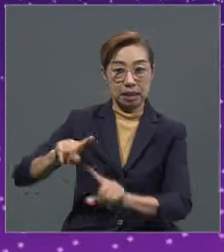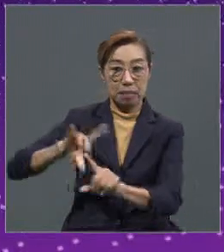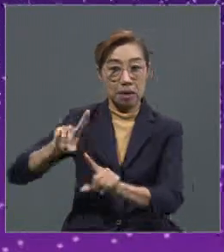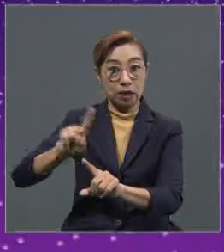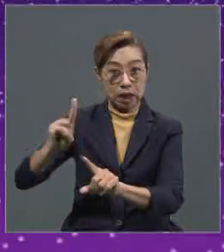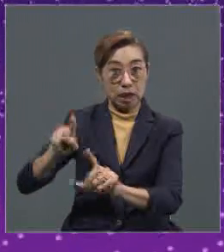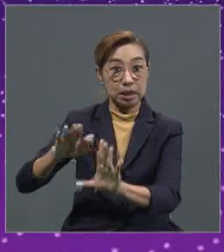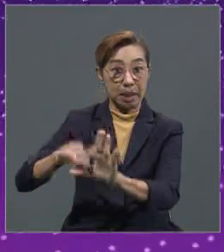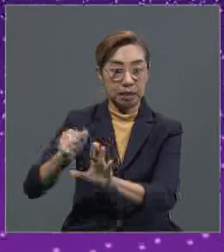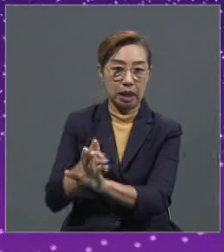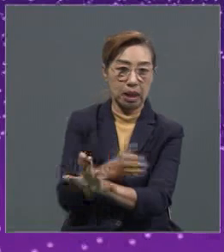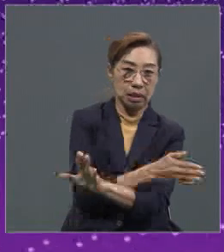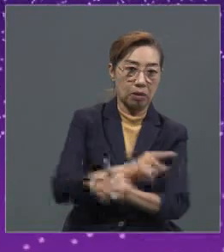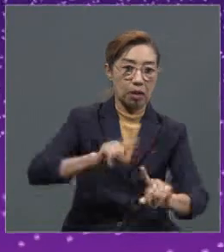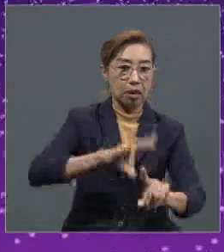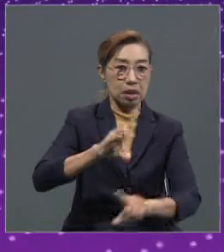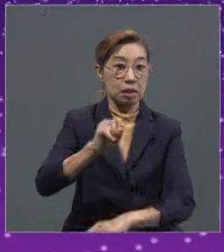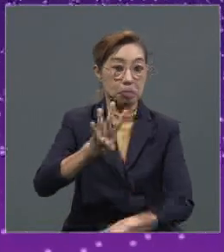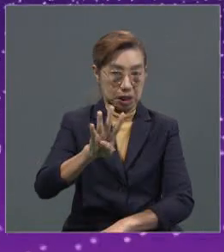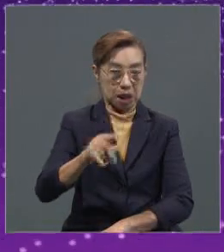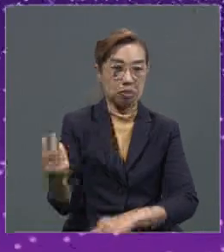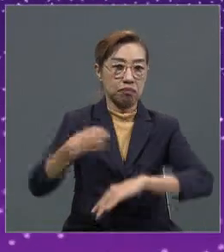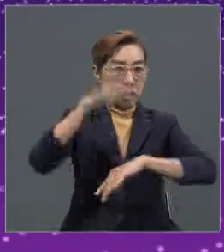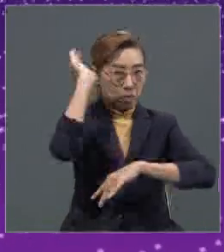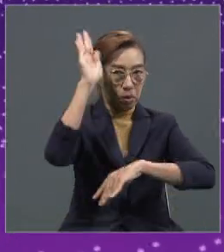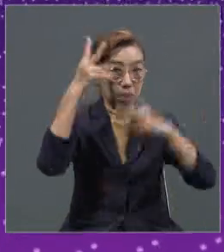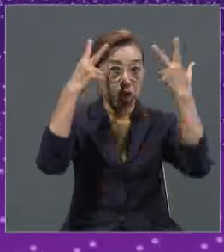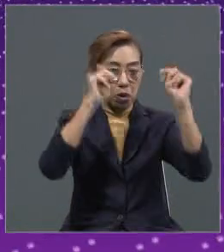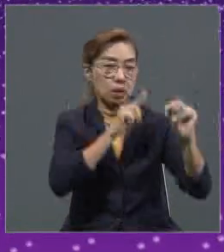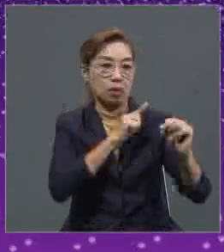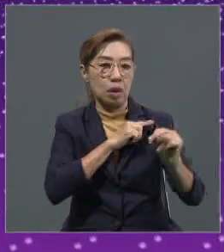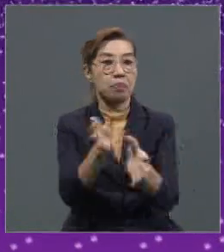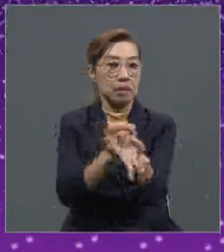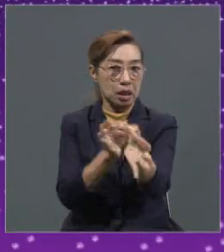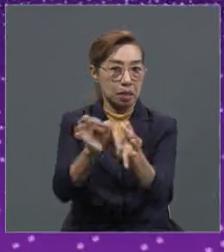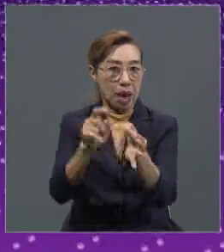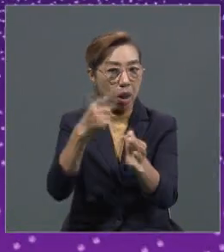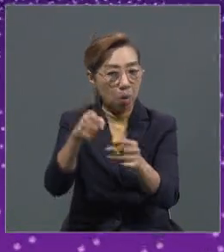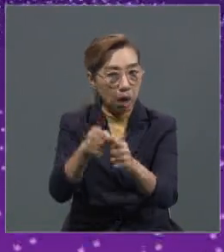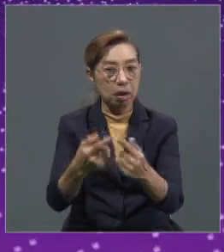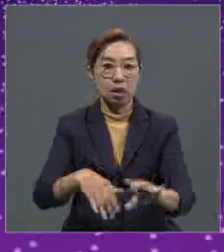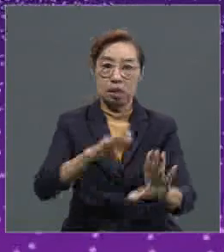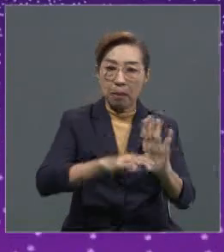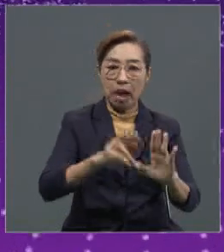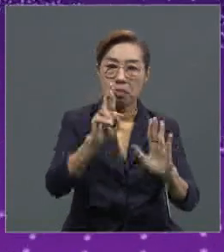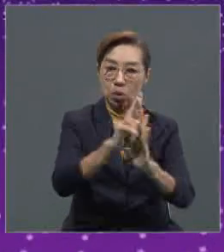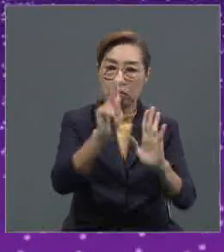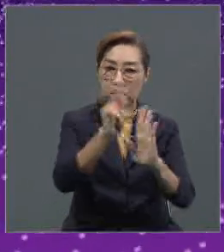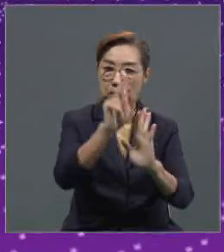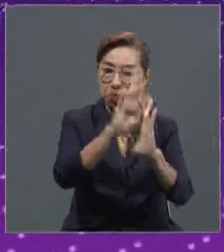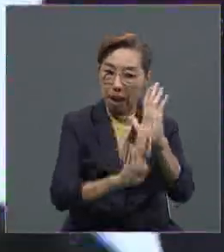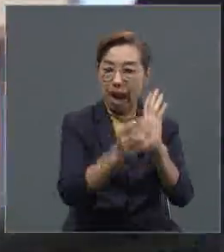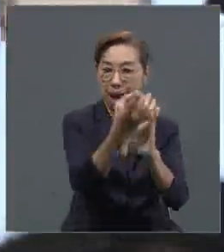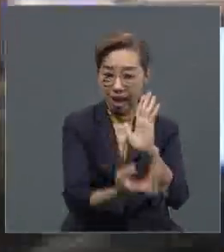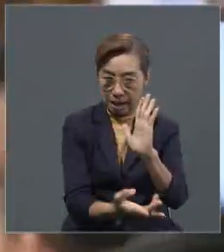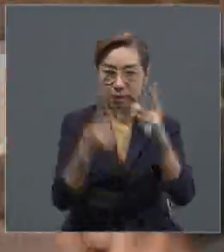าคมมาดูเรื่องของรายละเอียดเห็นบอกว่าจะมีการแถลงใหญ่จากนายกรัฐมนตรีด้วยนะคะ พุทธนาพุทธนา ใช่ค่ะ นะครับ นายเศรษฐาทวีสินนายกรัฐ